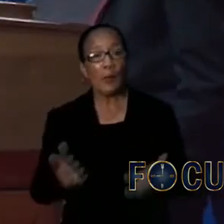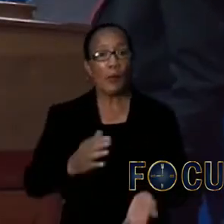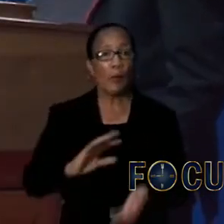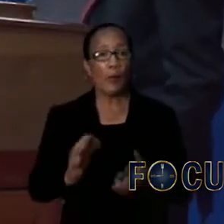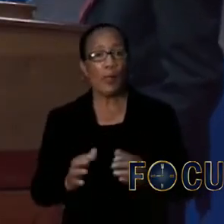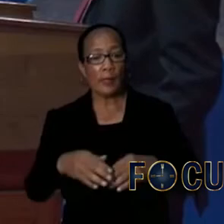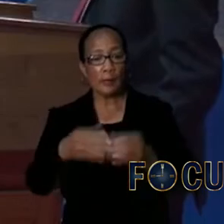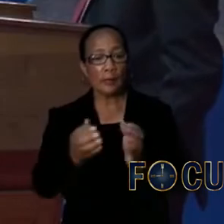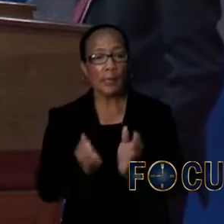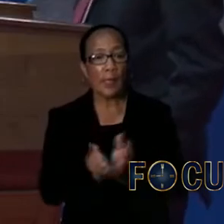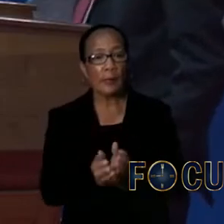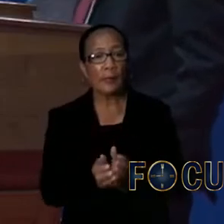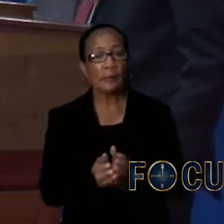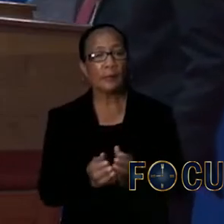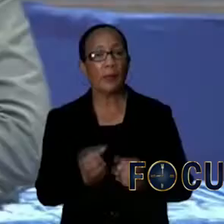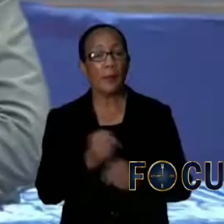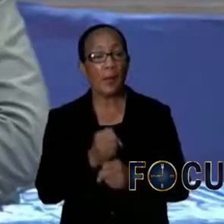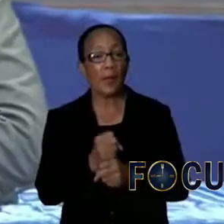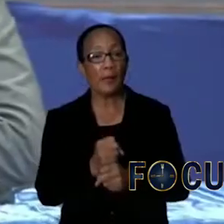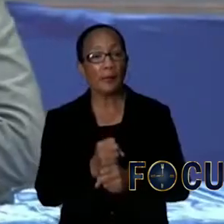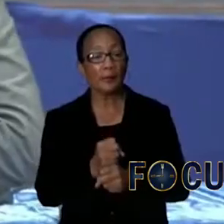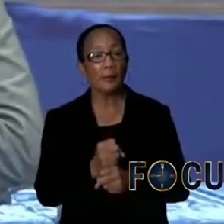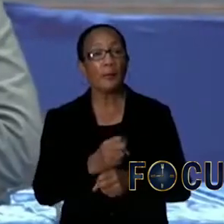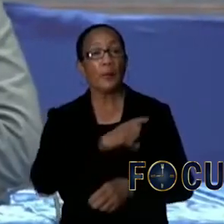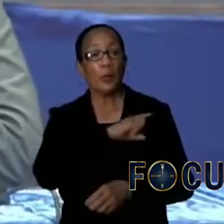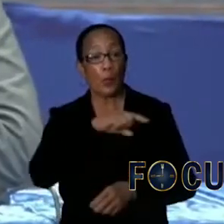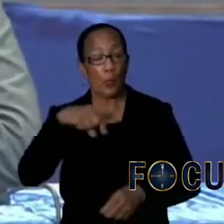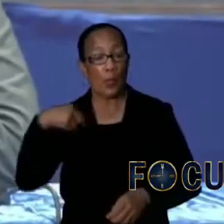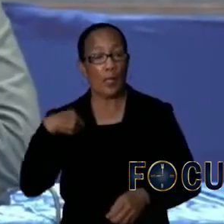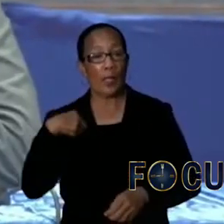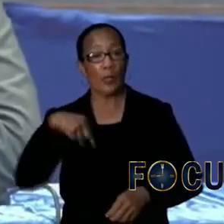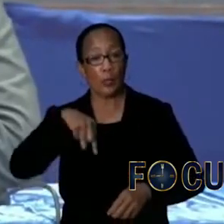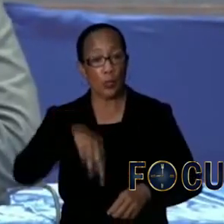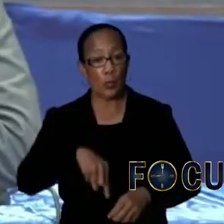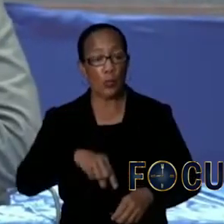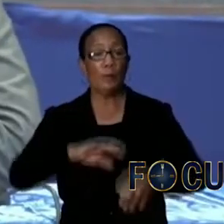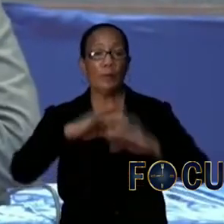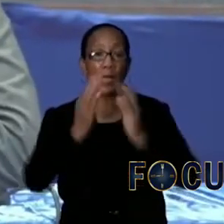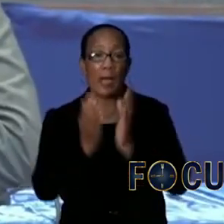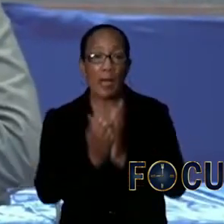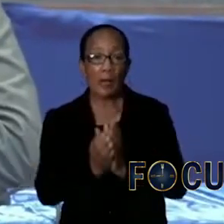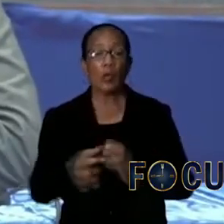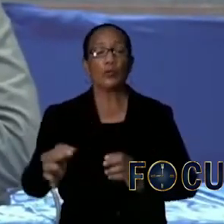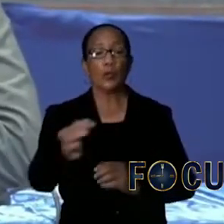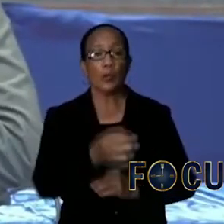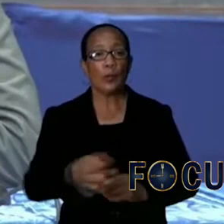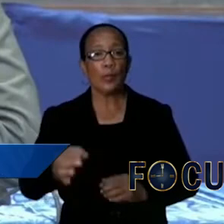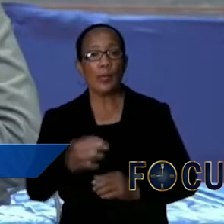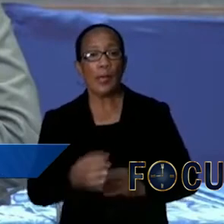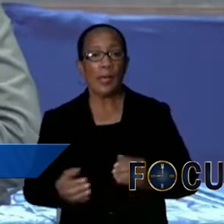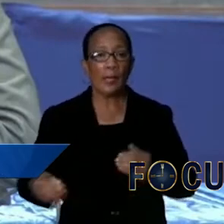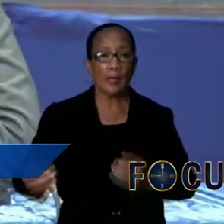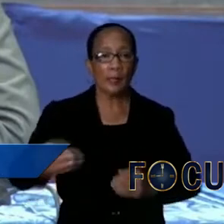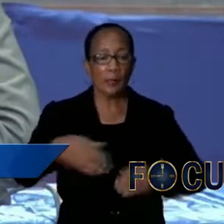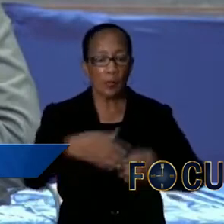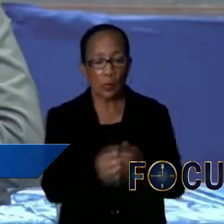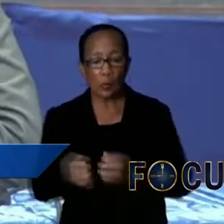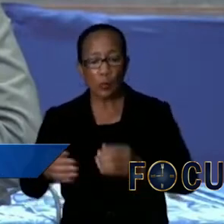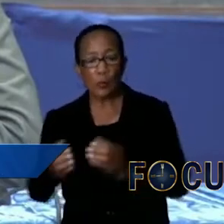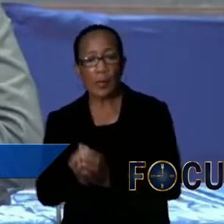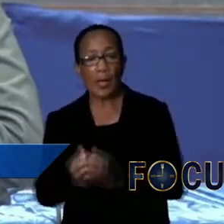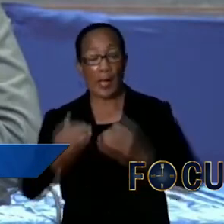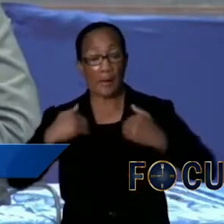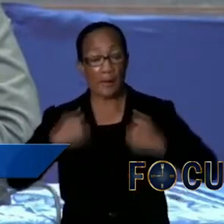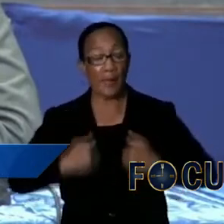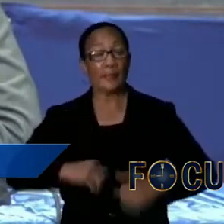human resource opschalingsplan hebben. We zijn in ieder geval bezig al onze lokale resources aan